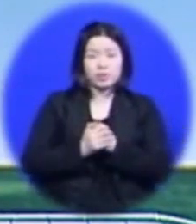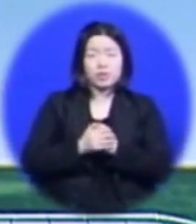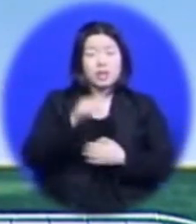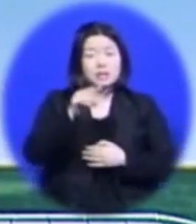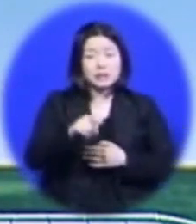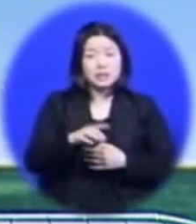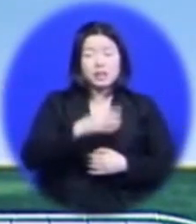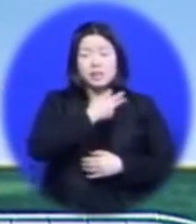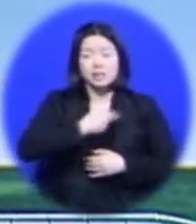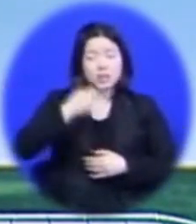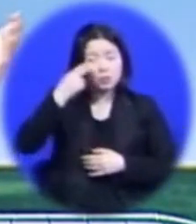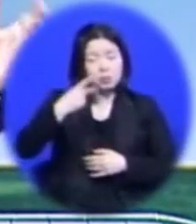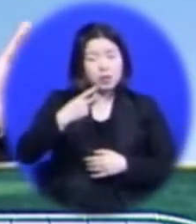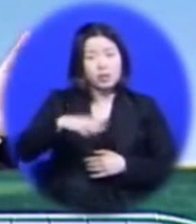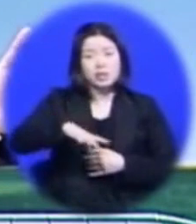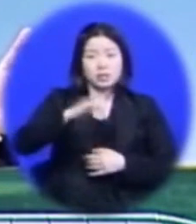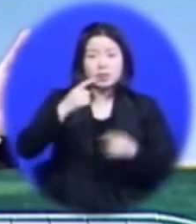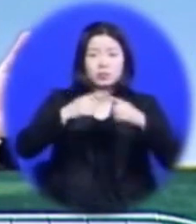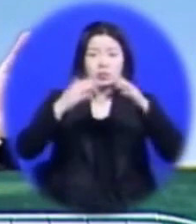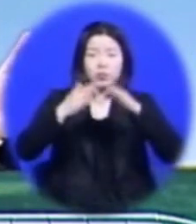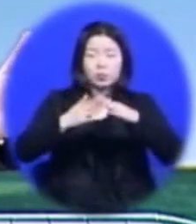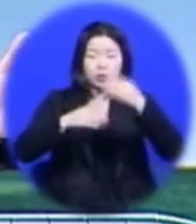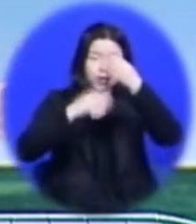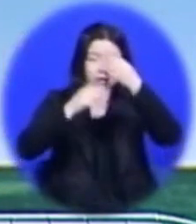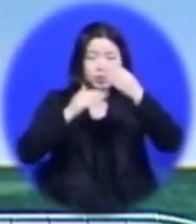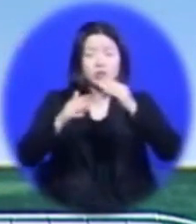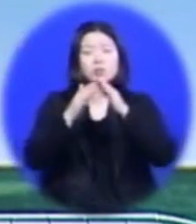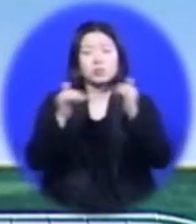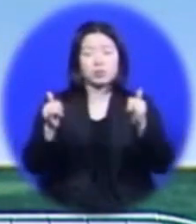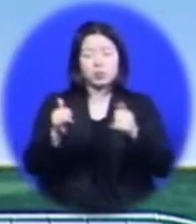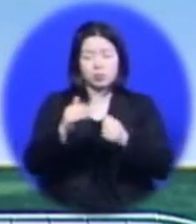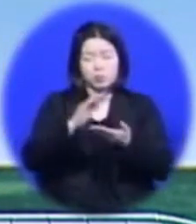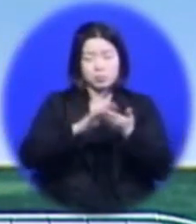그게 사도 바울이고 초대교회 성도들이었어요.